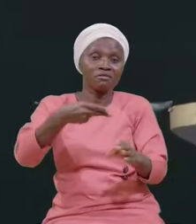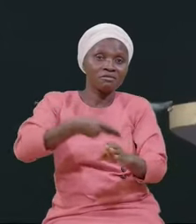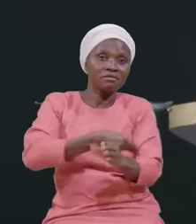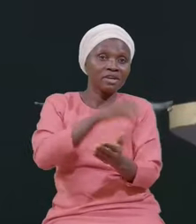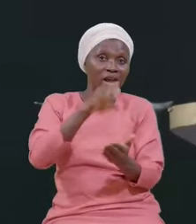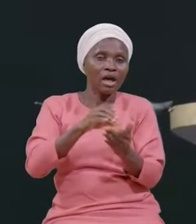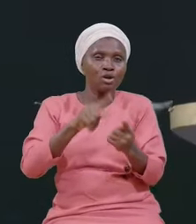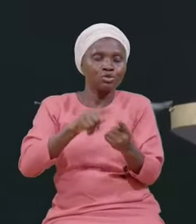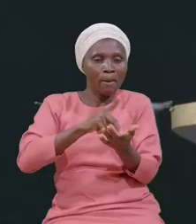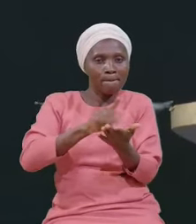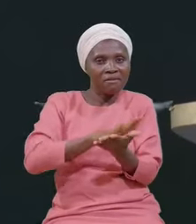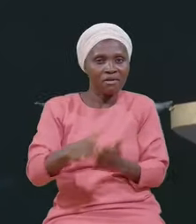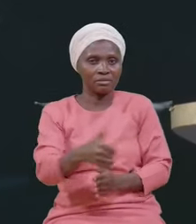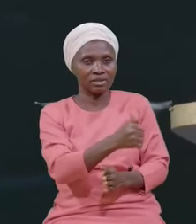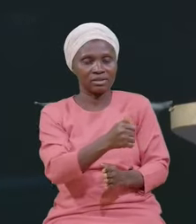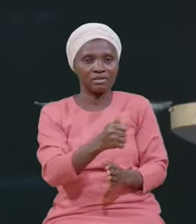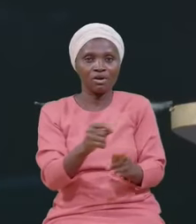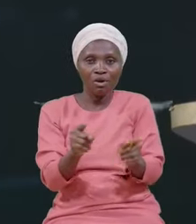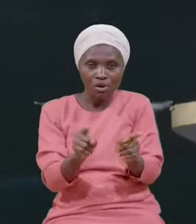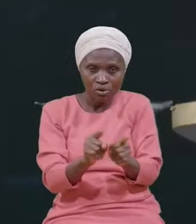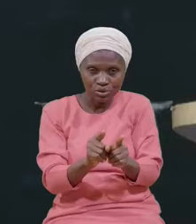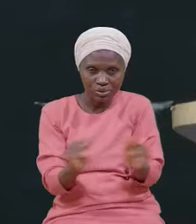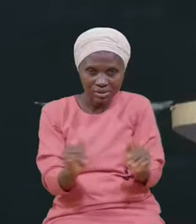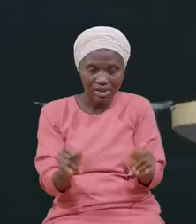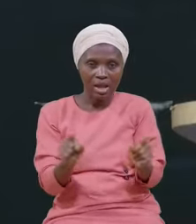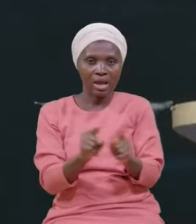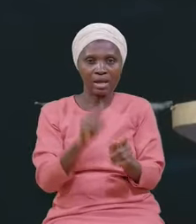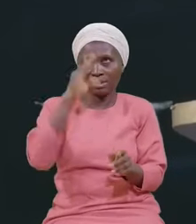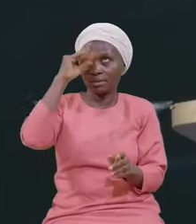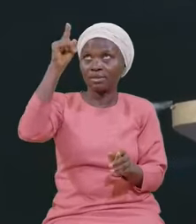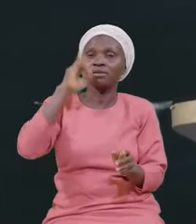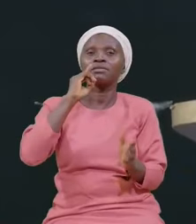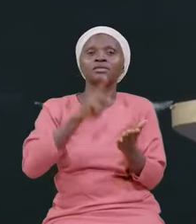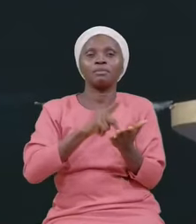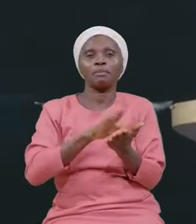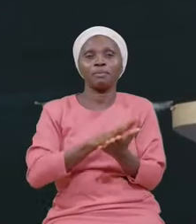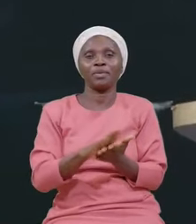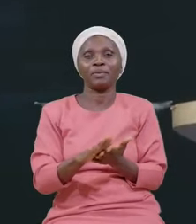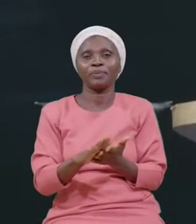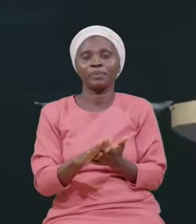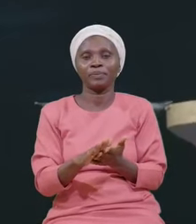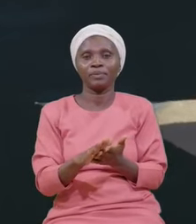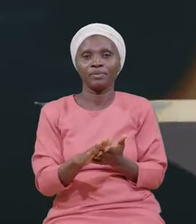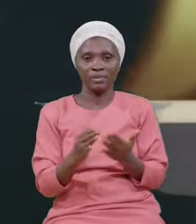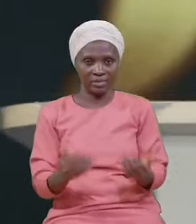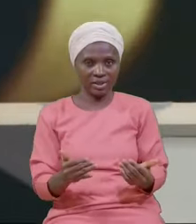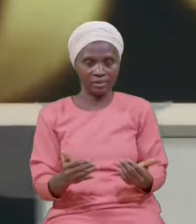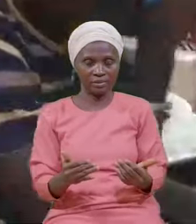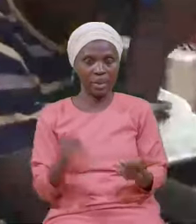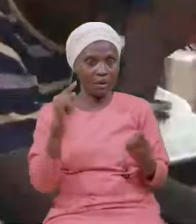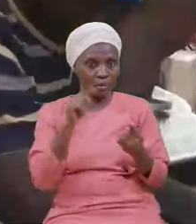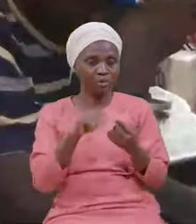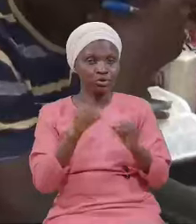se purifier comme lui-même est pur. Venons maintenant au troisième